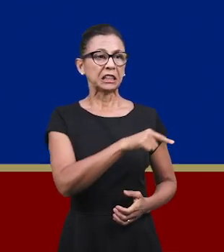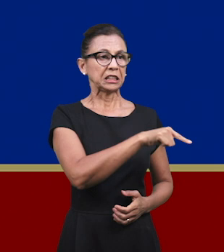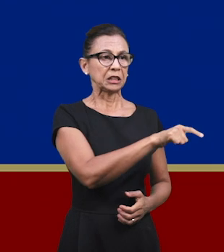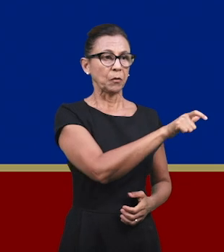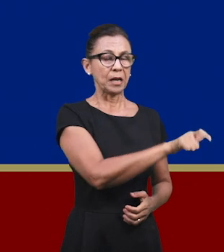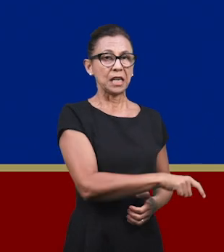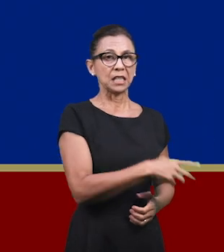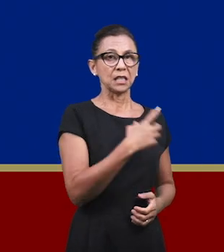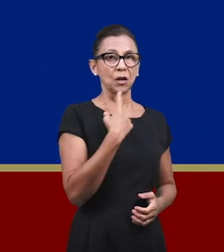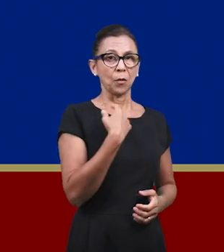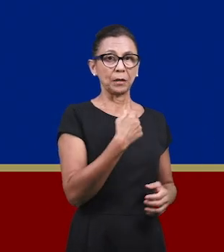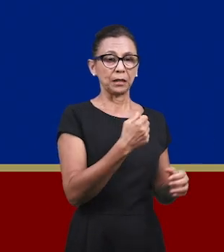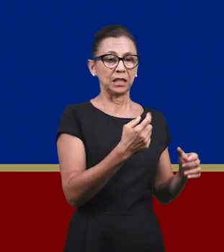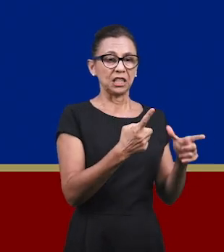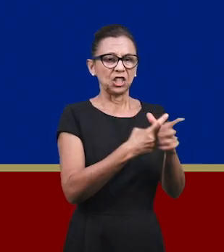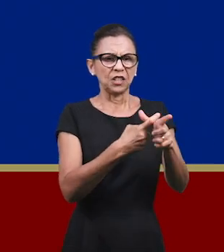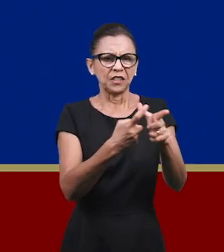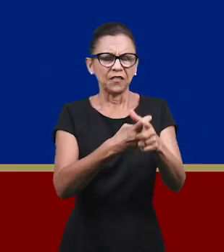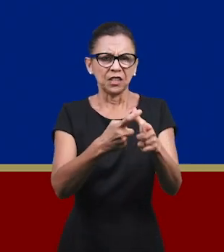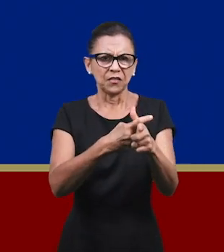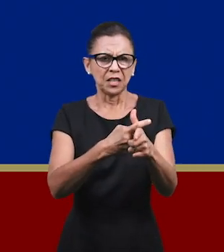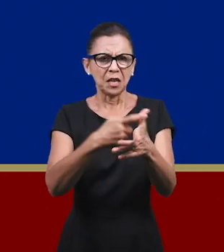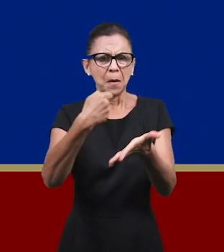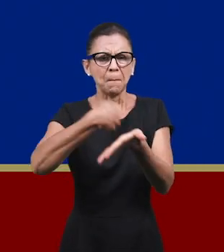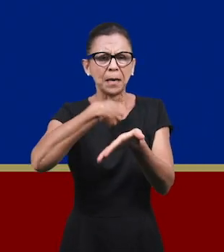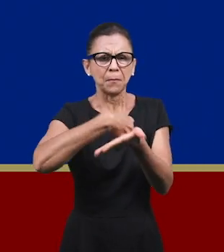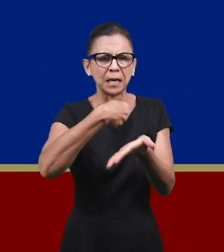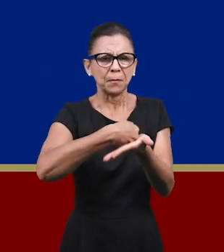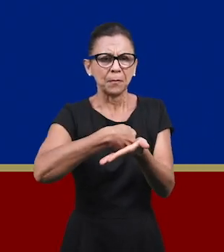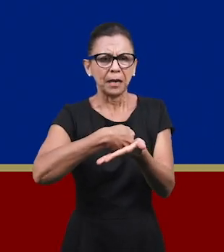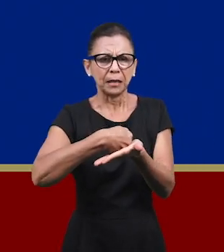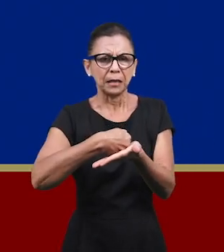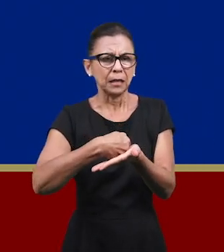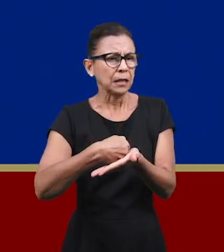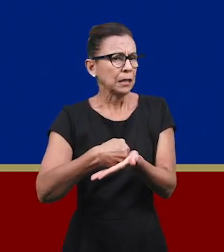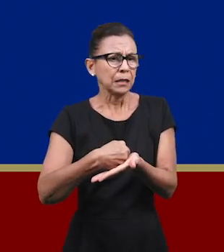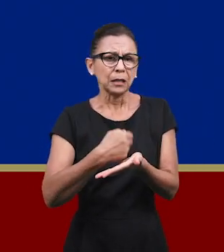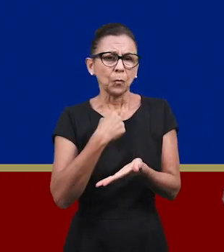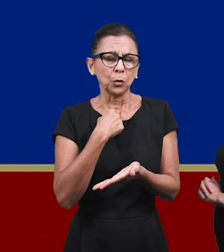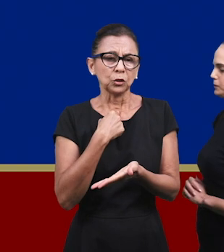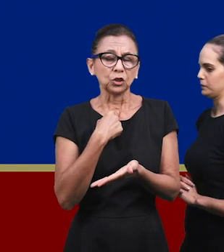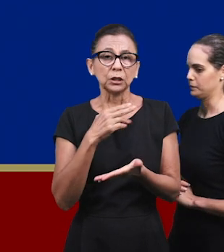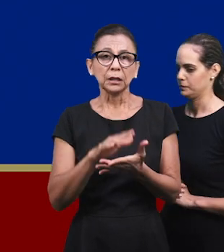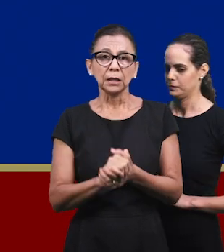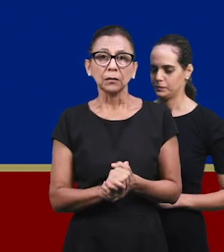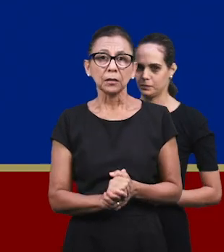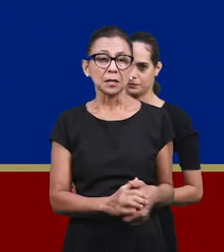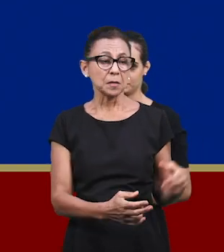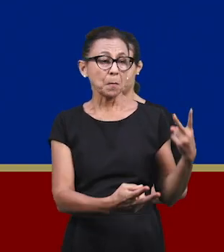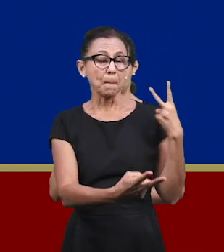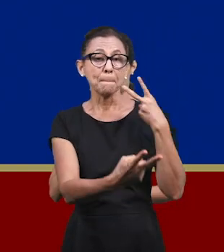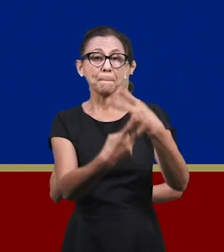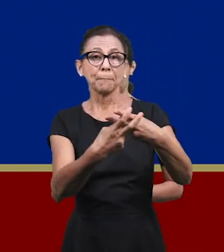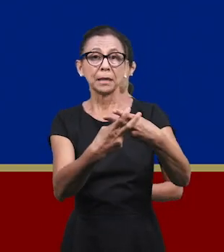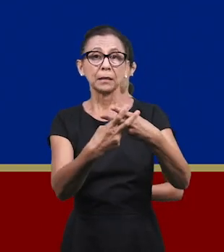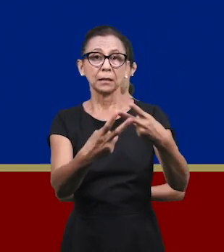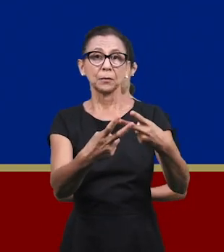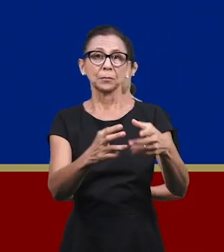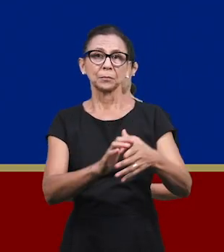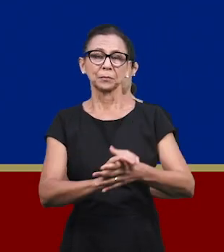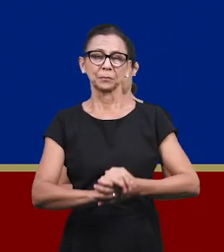Et indigné, son Seigneur l'a donné au bourreau jusqu'à ce